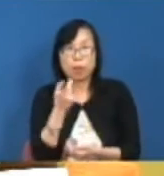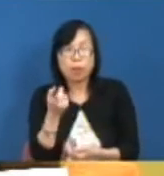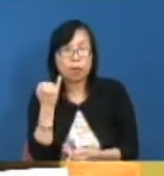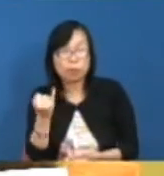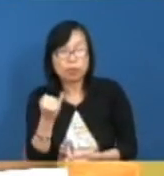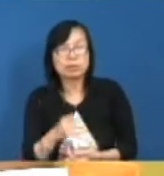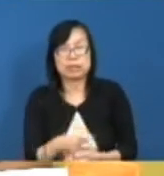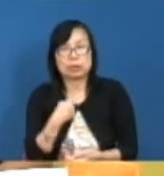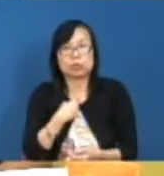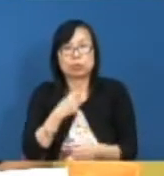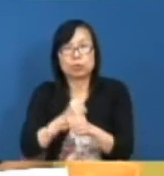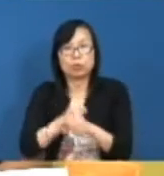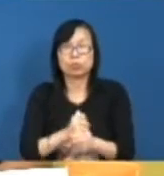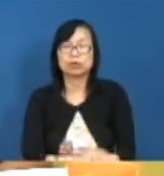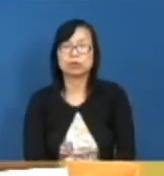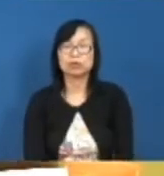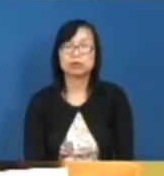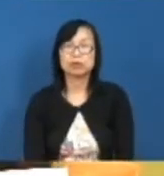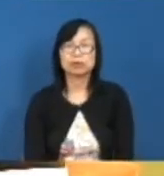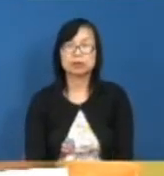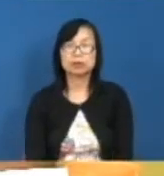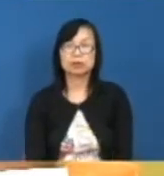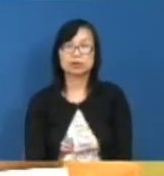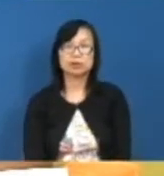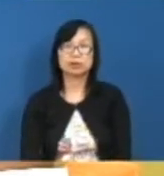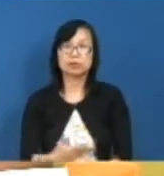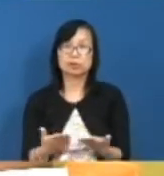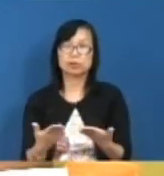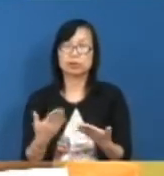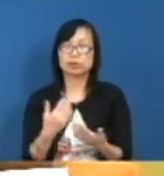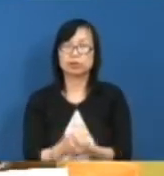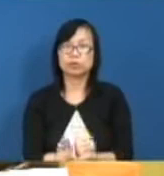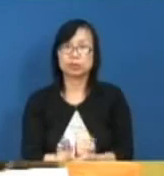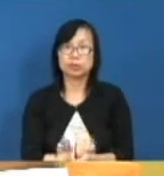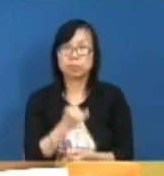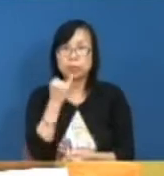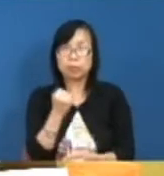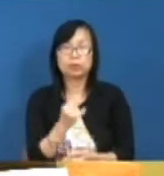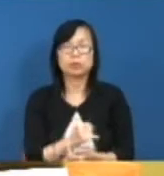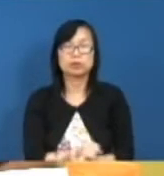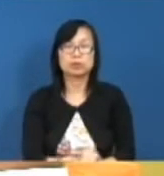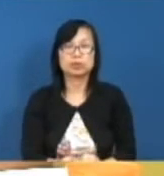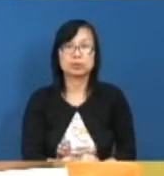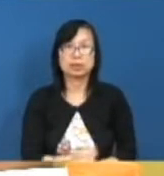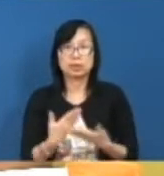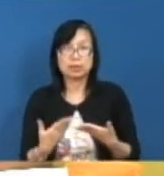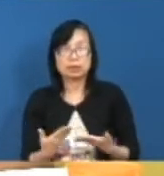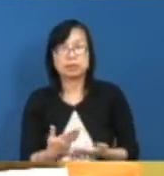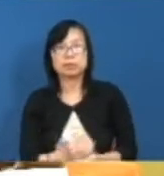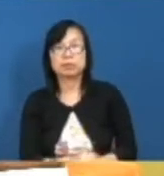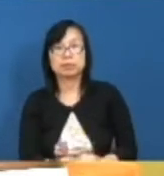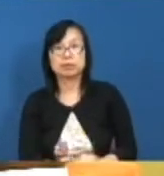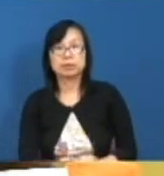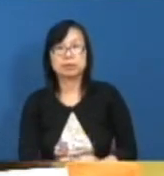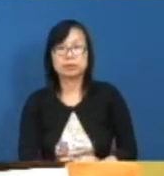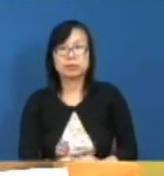深火熱你都冇做啊，我唔好意思啊，嗯、你令佢哋水深火熱添啊，民主黨會咁你會點？而家你又去鬧會點啦？又水深火